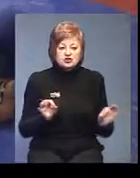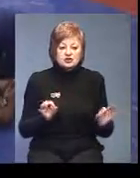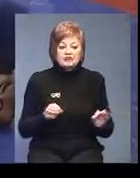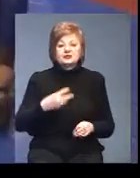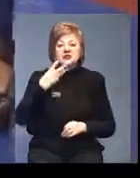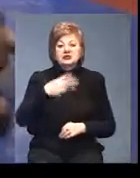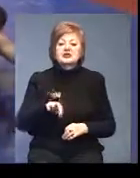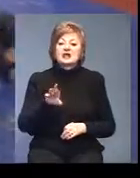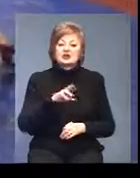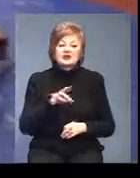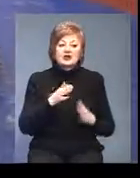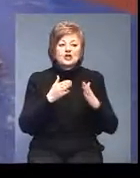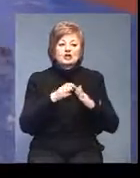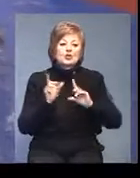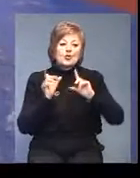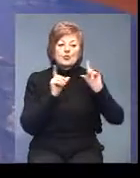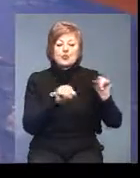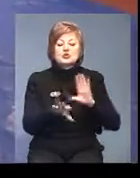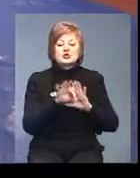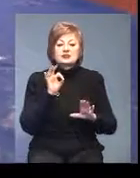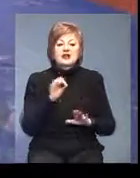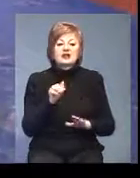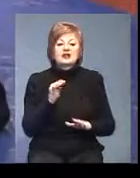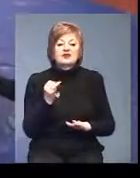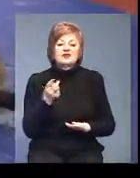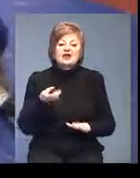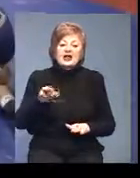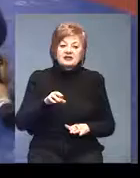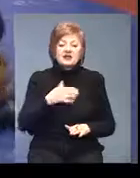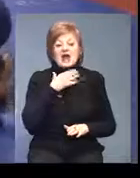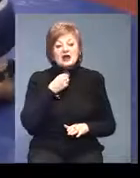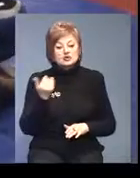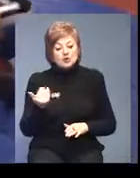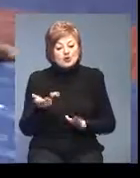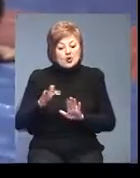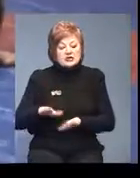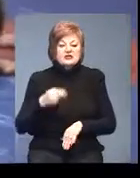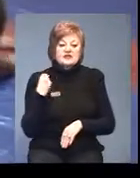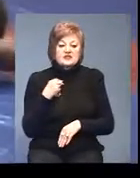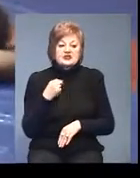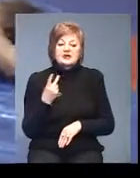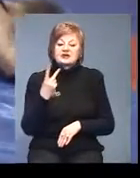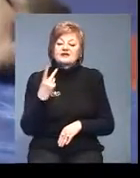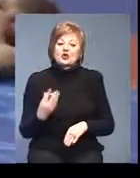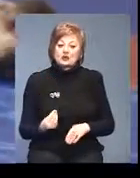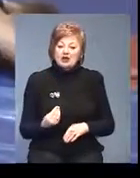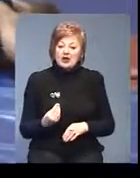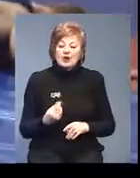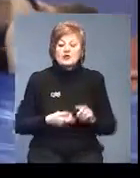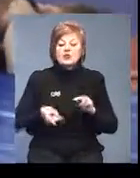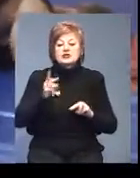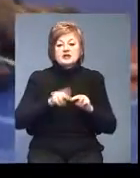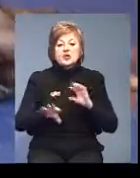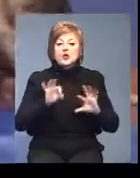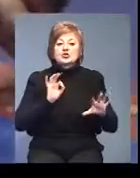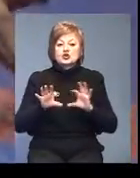30 січня додому вирушила збірна Фінляндії. Естонська затримається у Запоріжжі ще на 2 дні. По завершенні